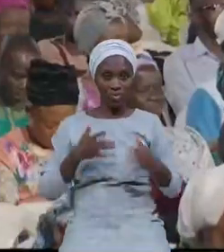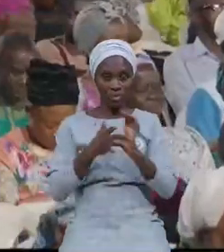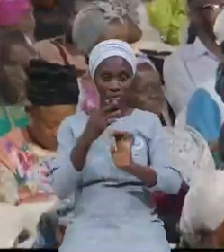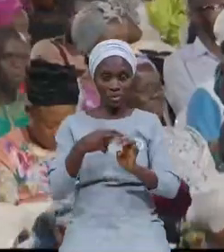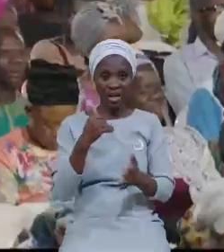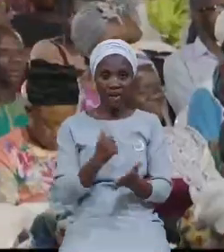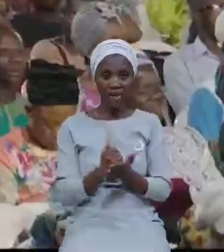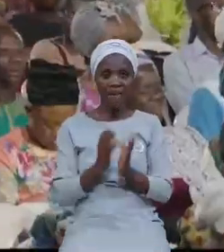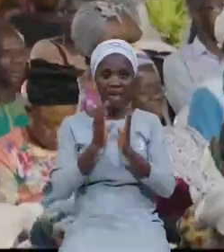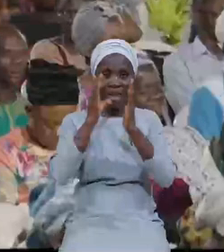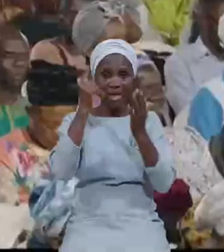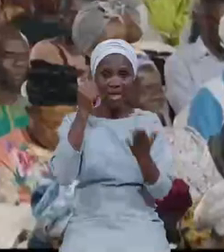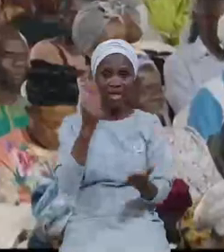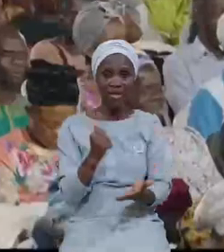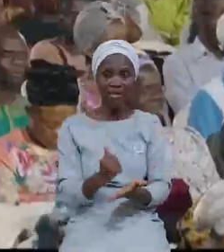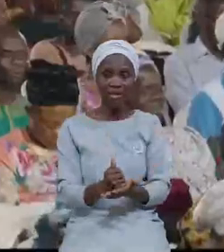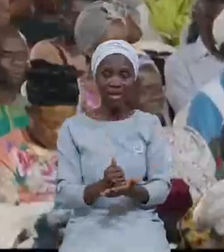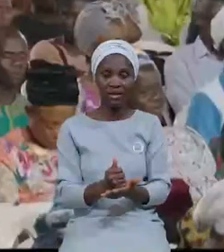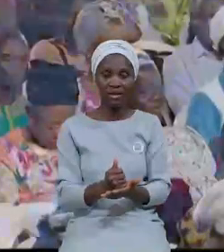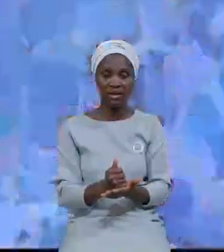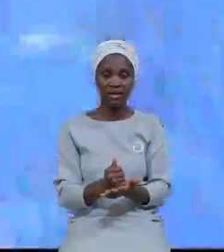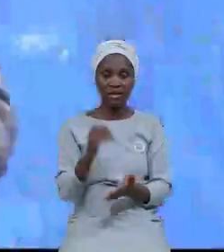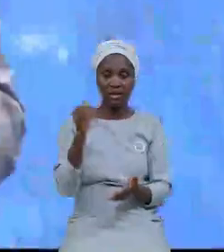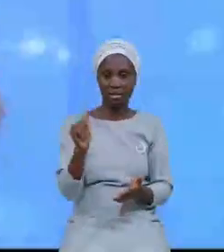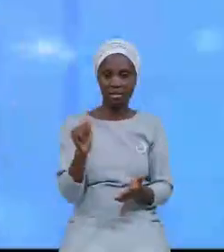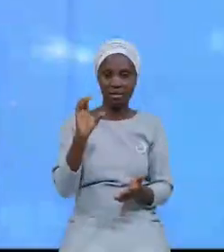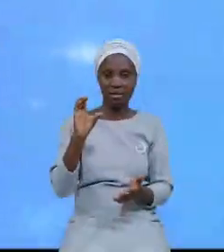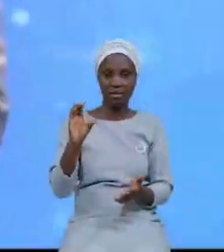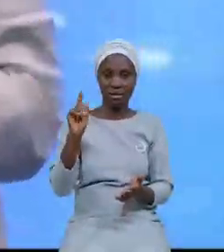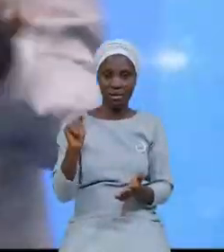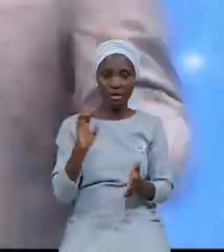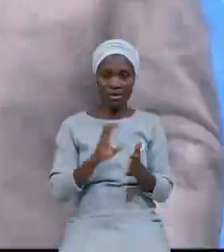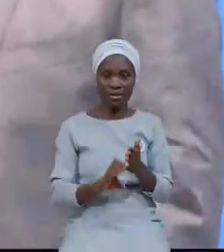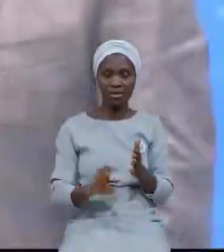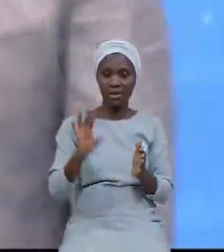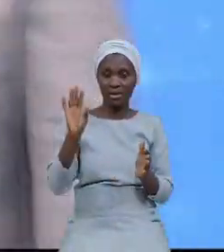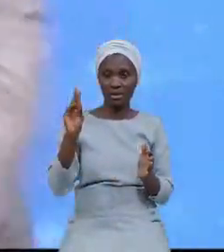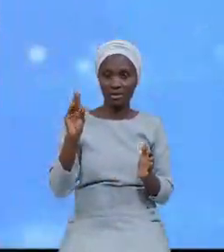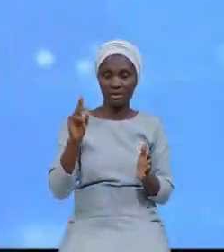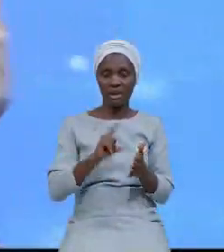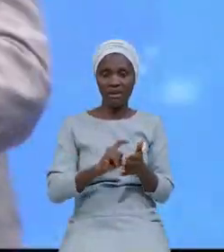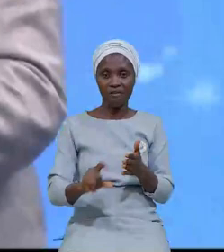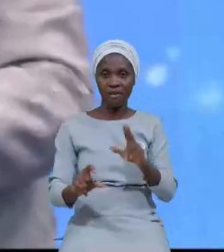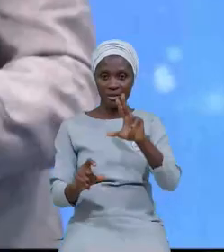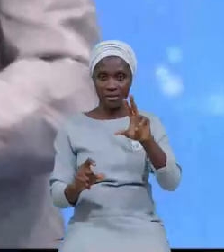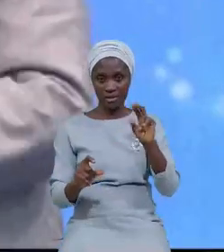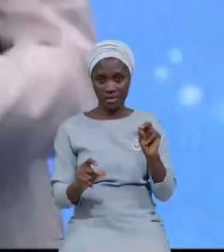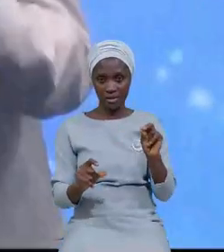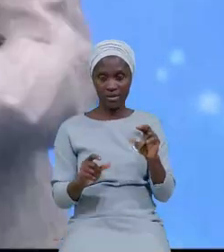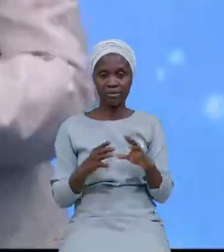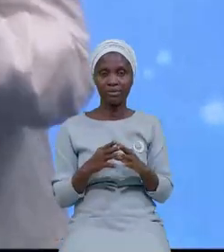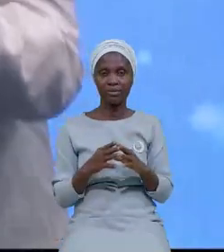Jésus donnez-moi un bon mon AMEN 17 verset